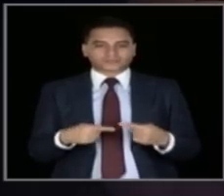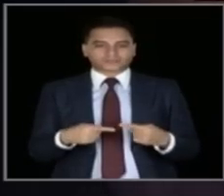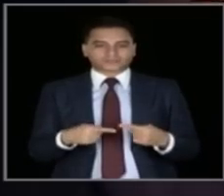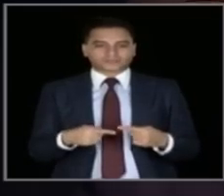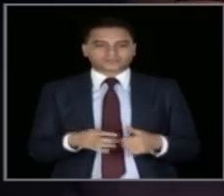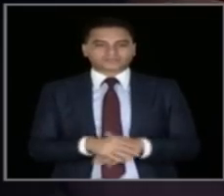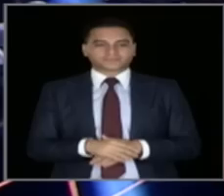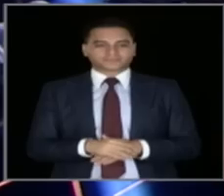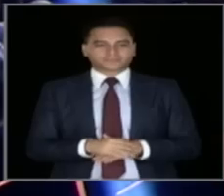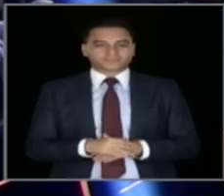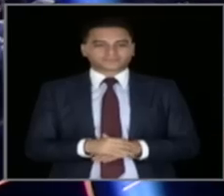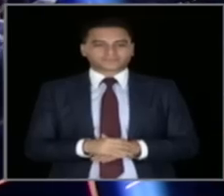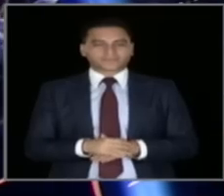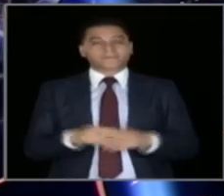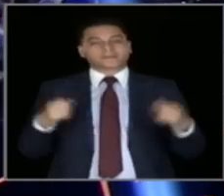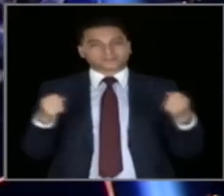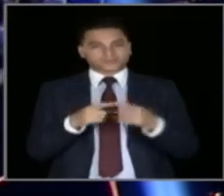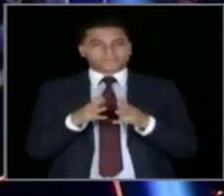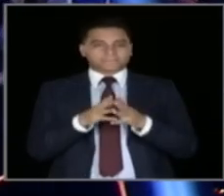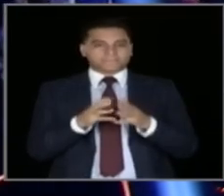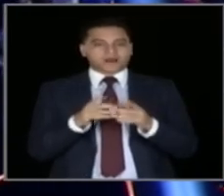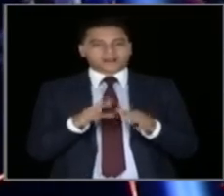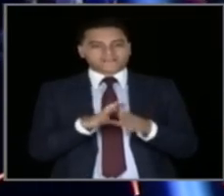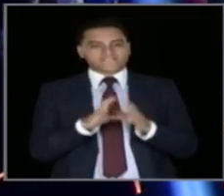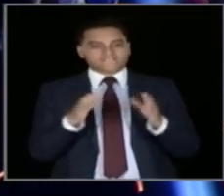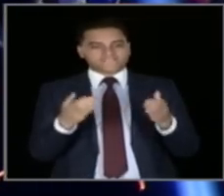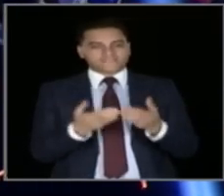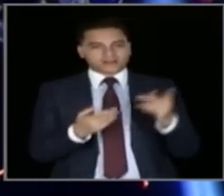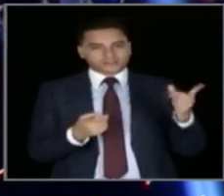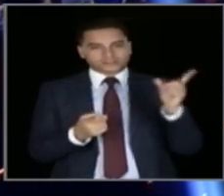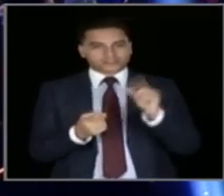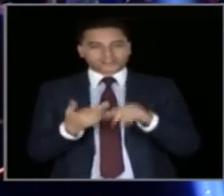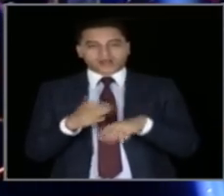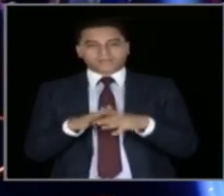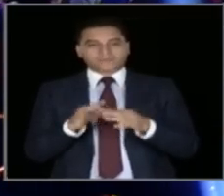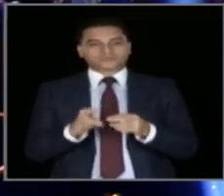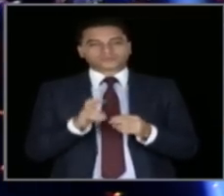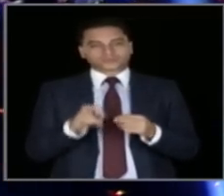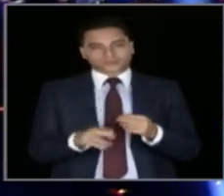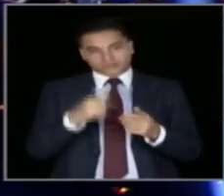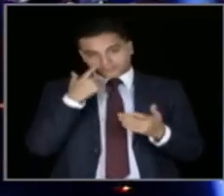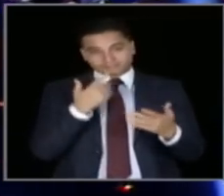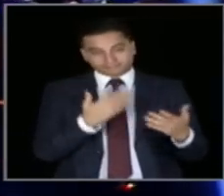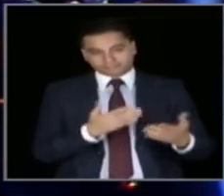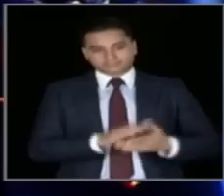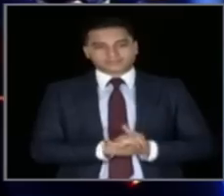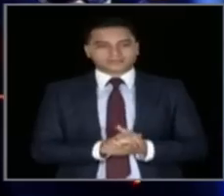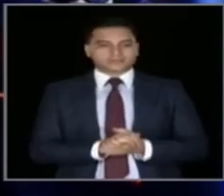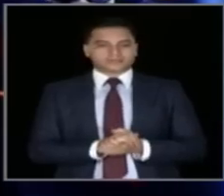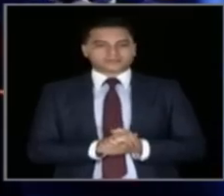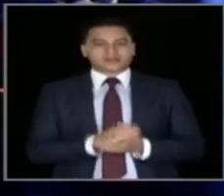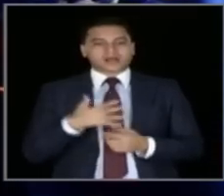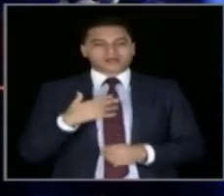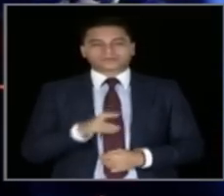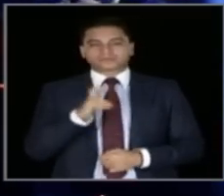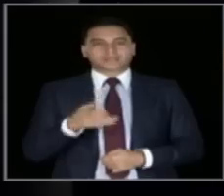سويتش. سويتش معناها فريق الهكسوس، هو اللي هيختار موضوع السؤال لفريق العراب.